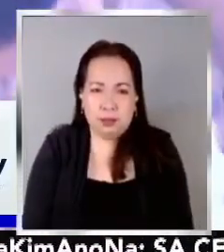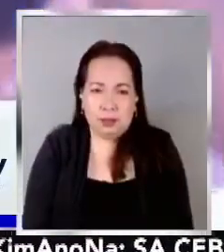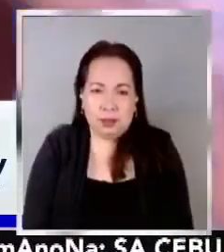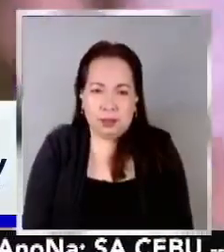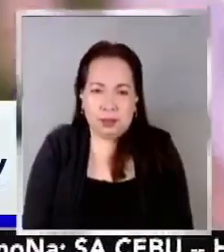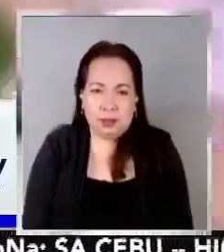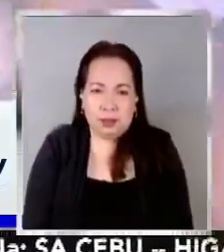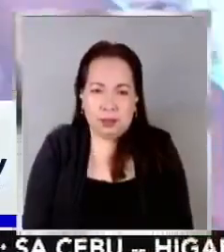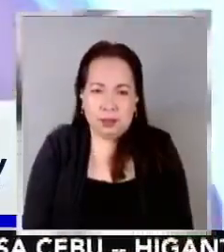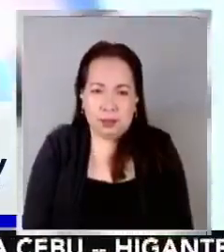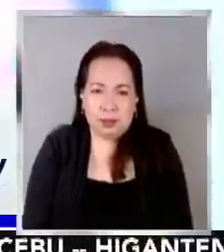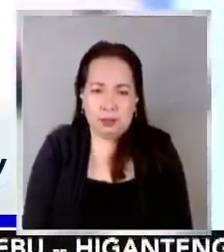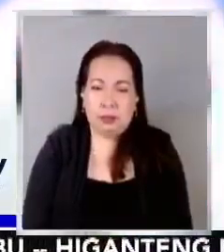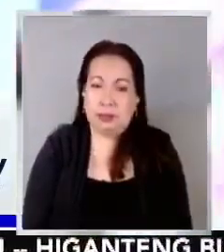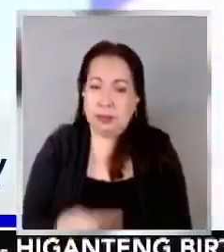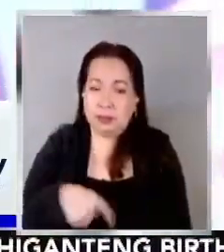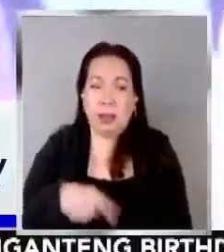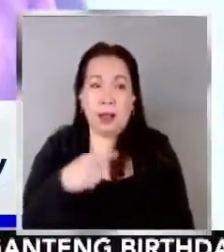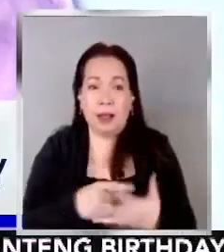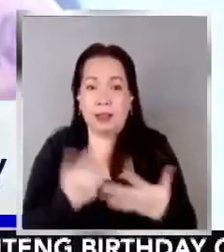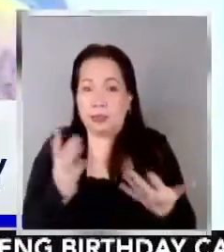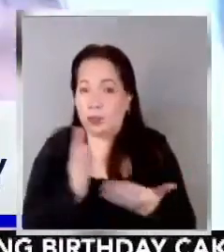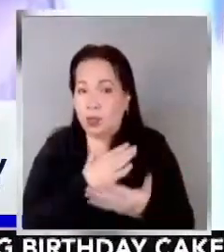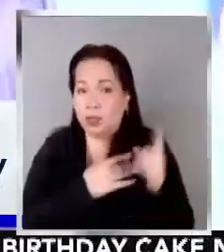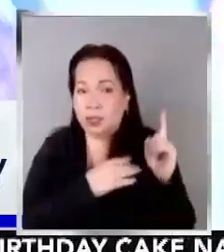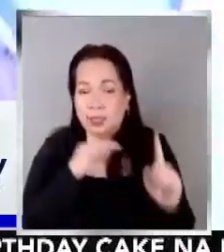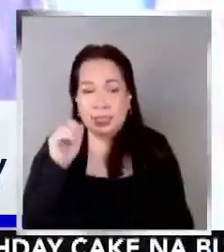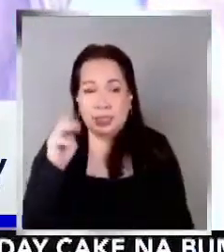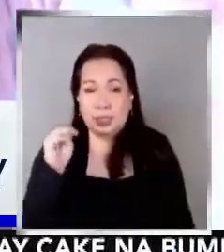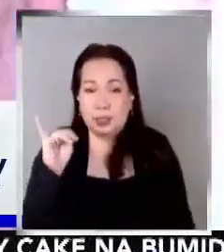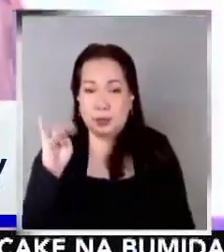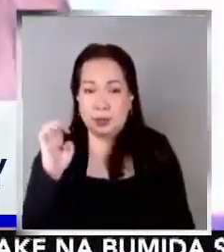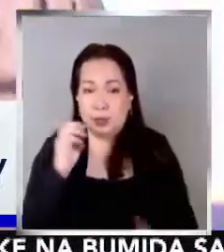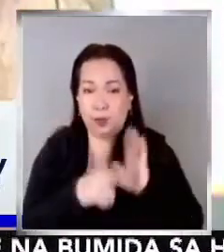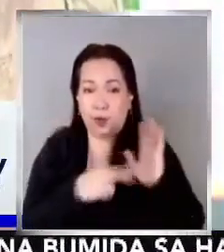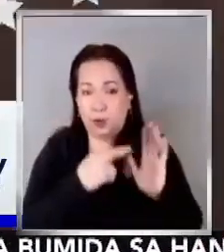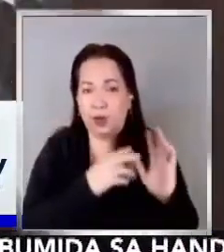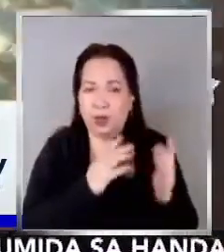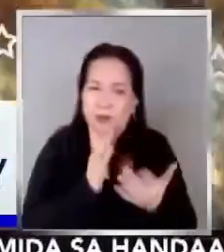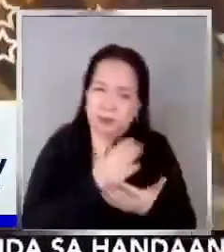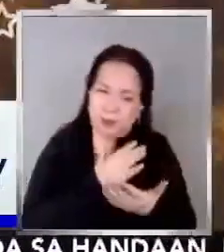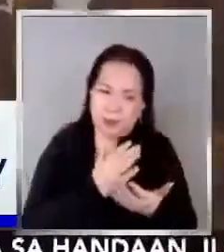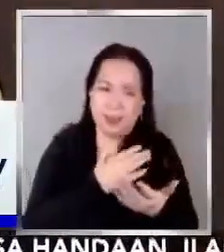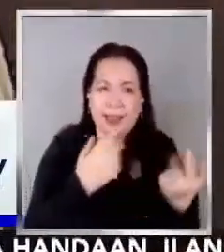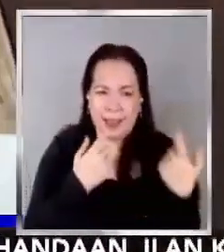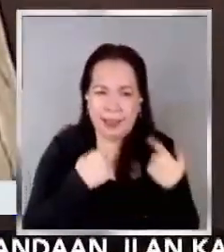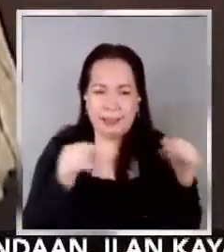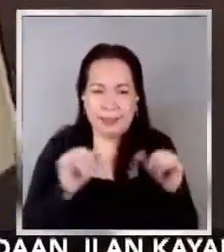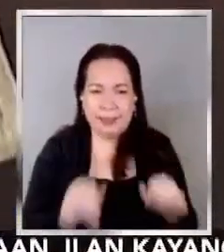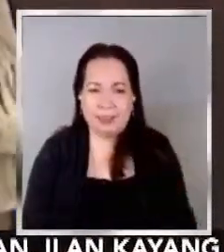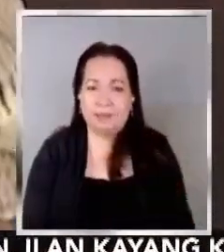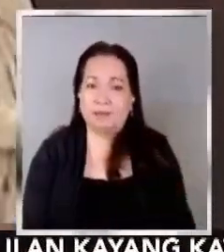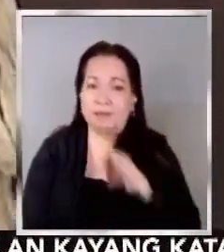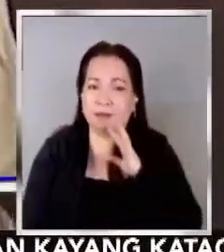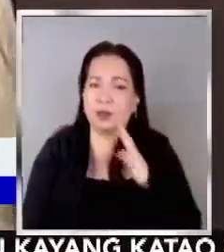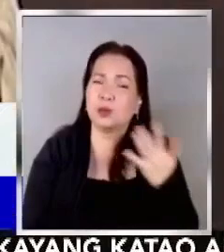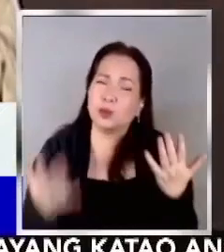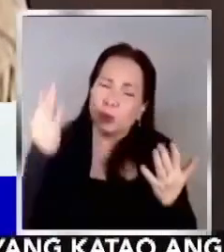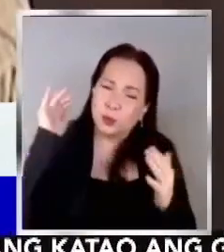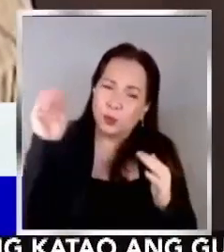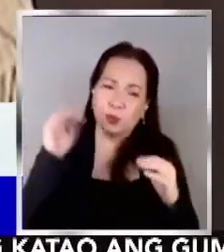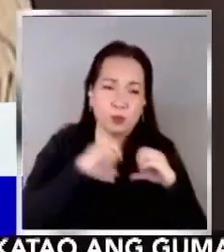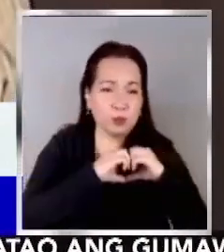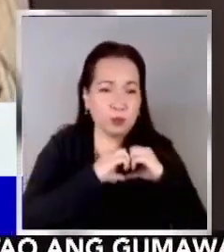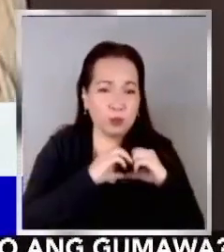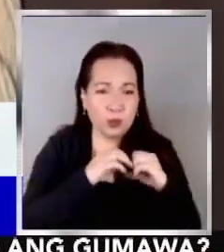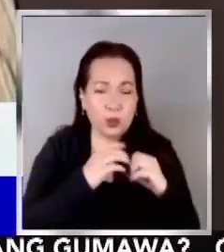May inihanda ring number si Jamie Robinson Isabel Ortega. Mga kapuso, sana panoorin niyo po ang Voltes 5 Legacy.